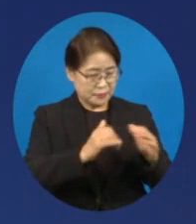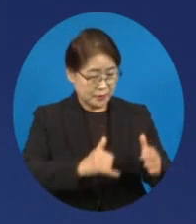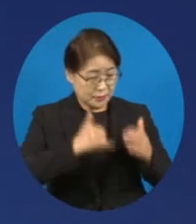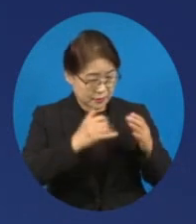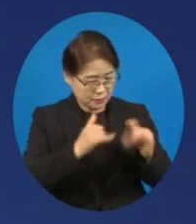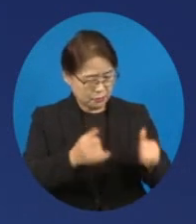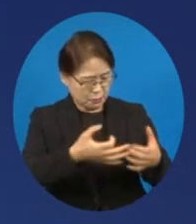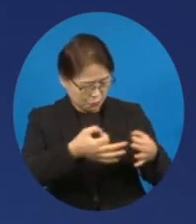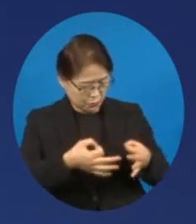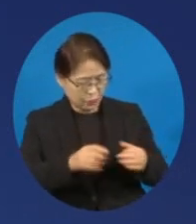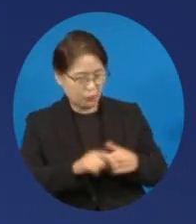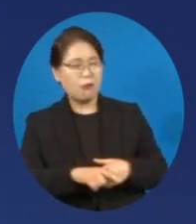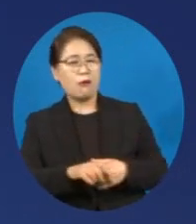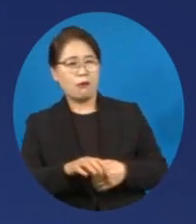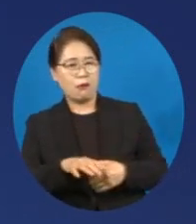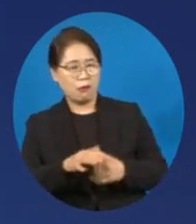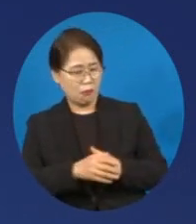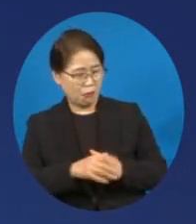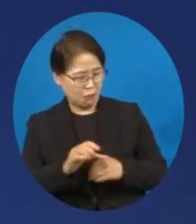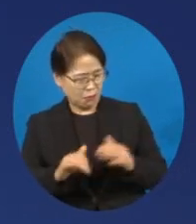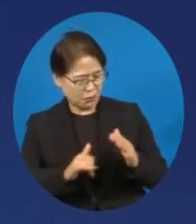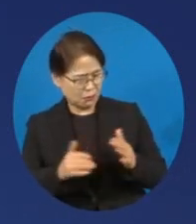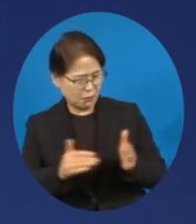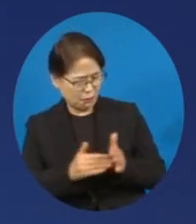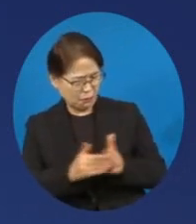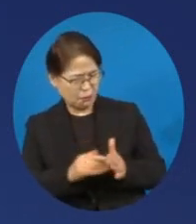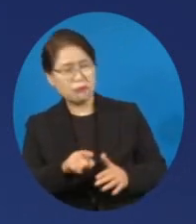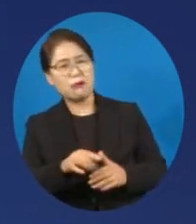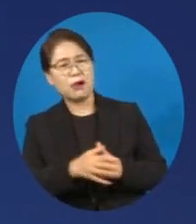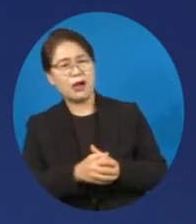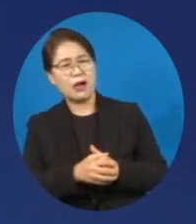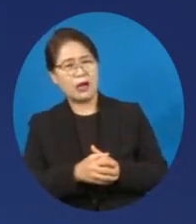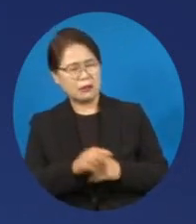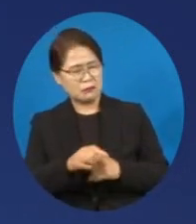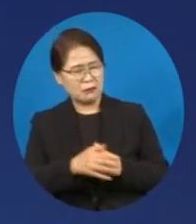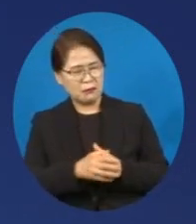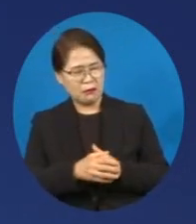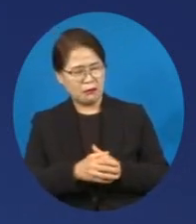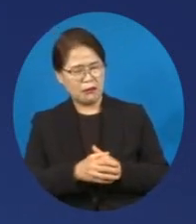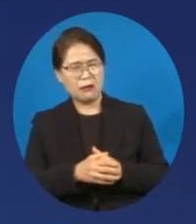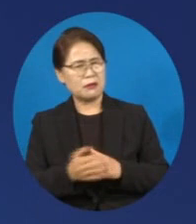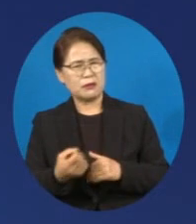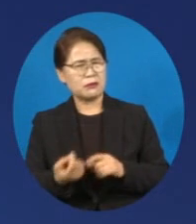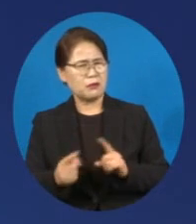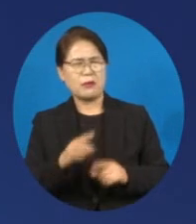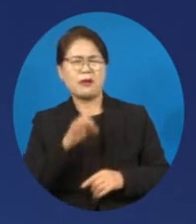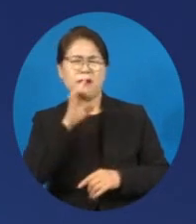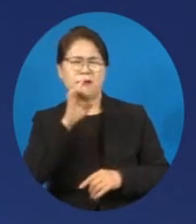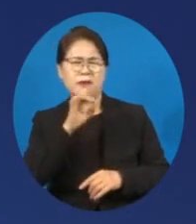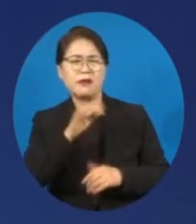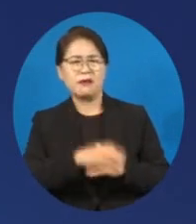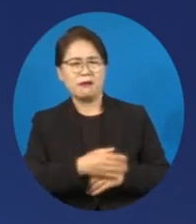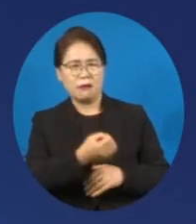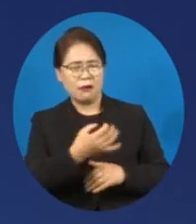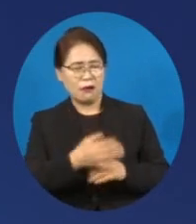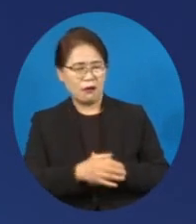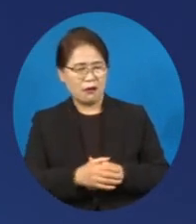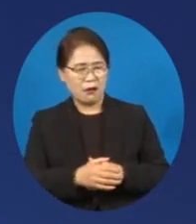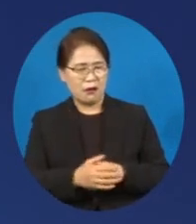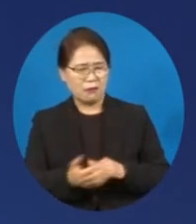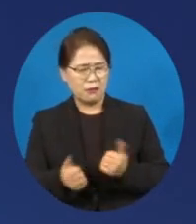이런 사람이 있어요 저 가족은 이제 끝났어 저 사람 다시 일어나지 못할 거야 아마 죽을지도